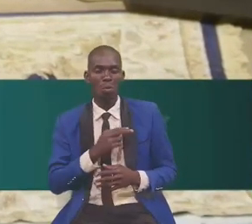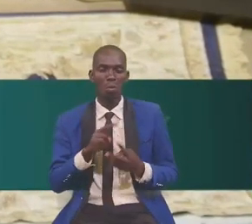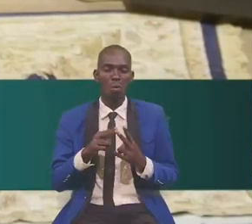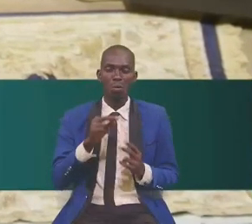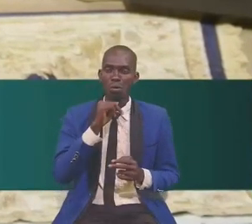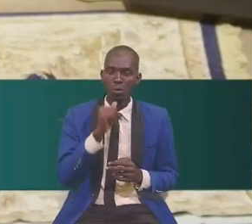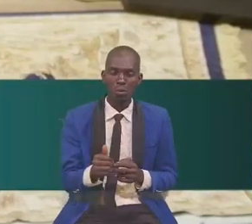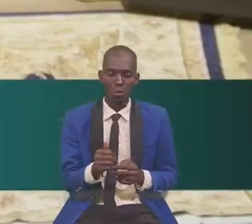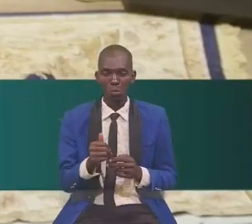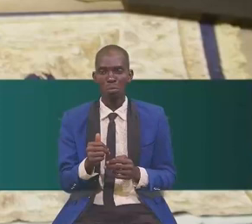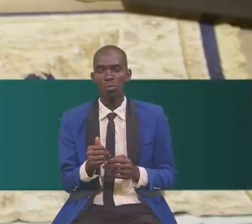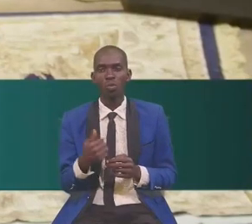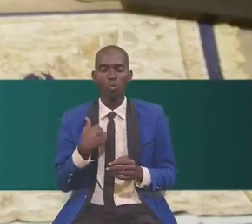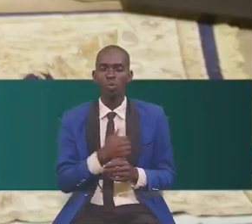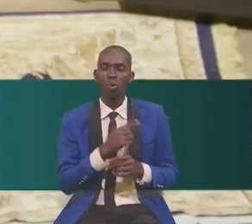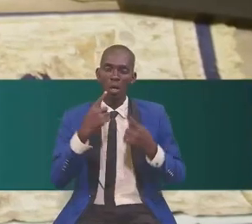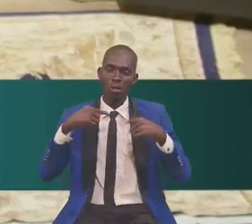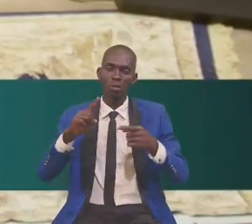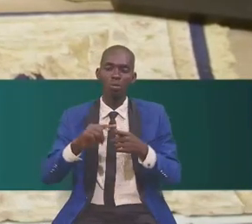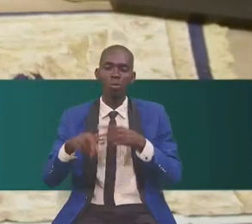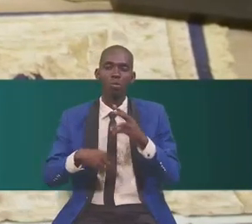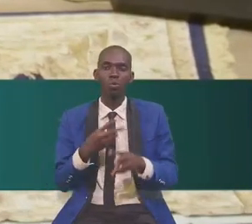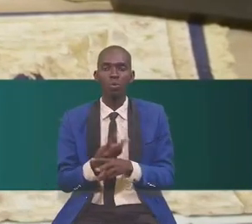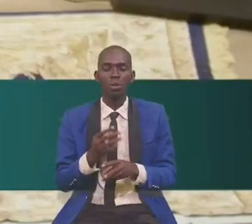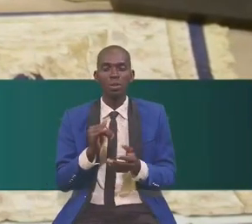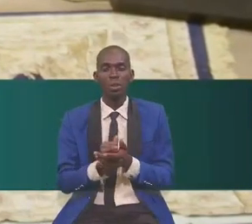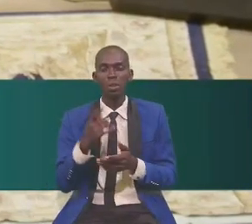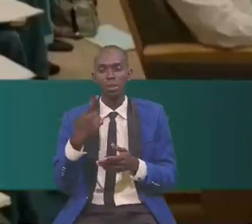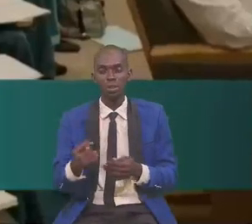monde que les champions viennent.